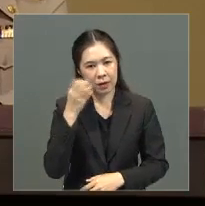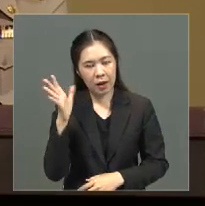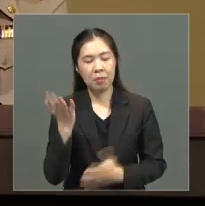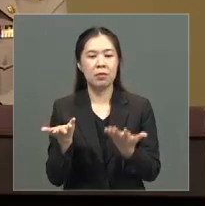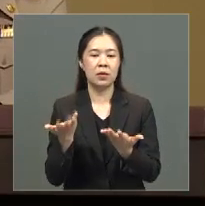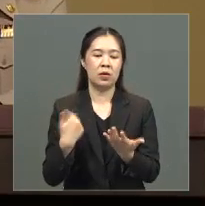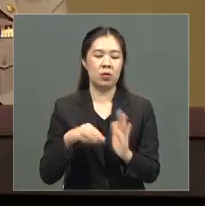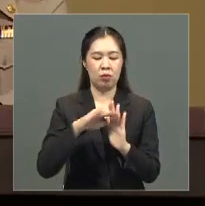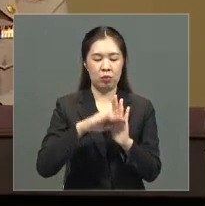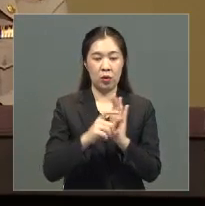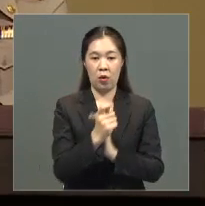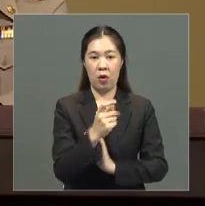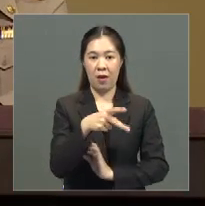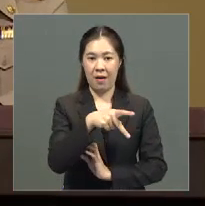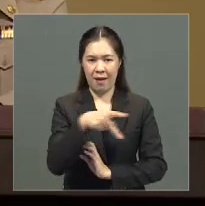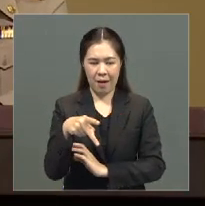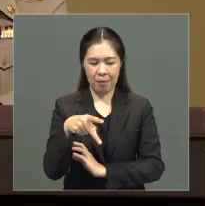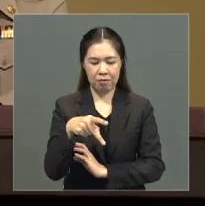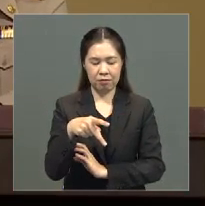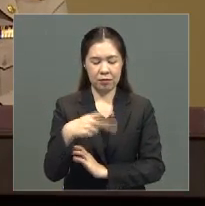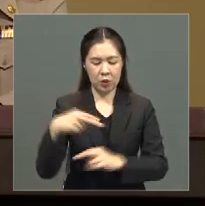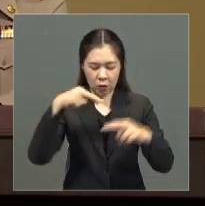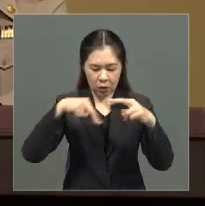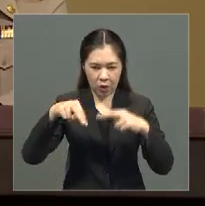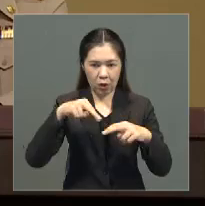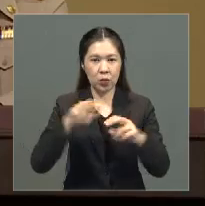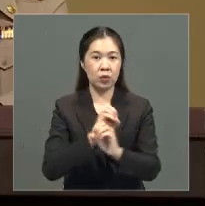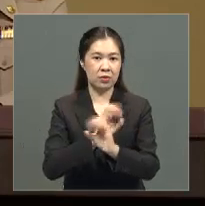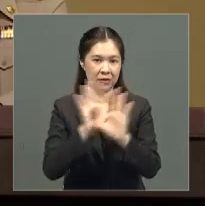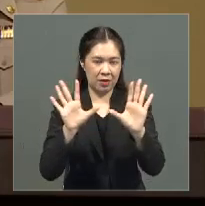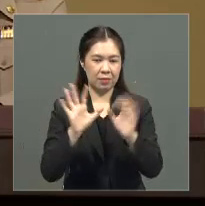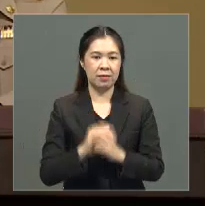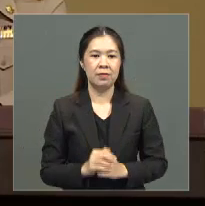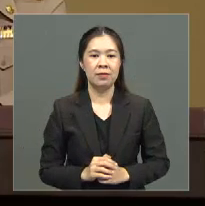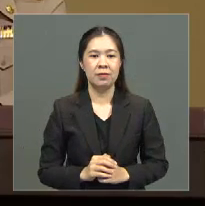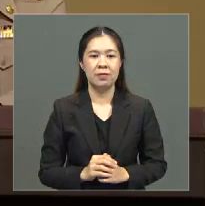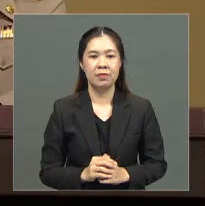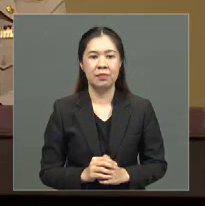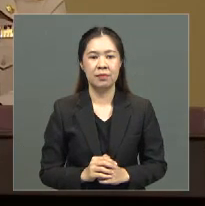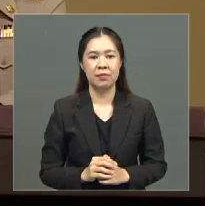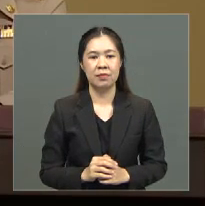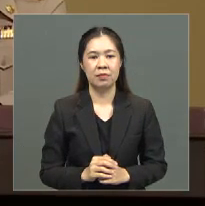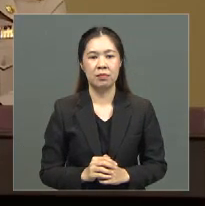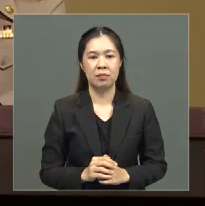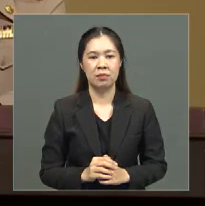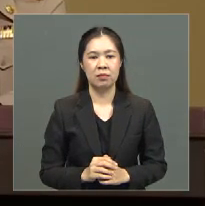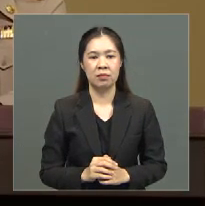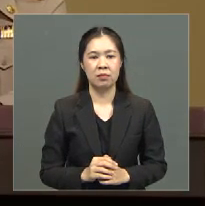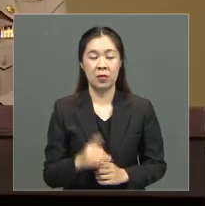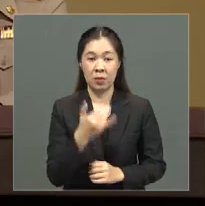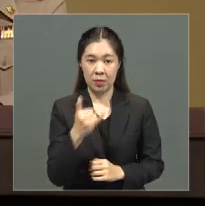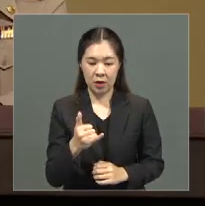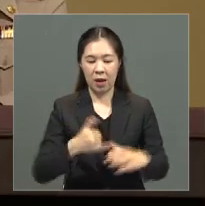รวจสอบจากทางแอปชัดเจนตั้งแต่ตอนเริ่มเข้ามาในประเทศไทยถ้าเป็นแบบนี้ก็อาจจะดูนะครับว่าอาจจะไม่ต้องมี